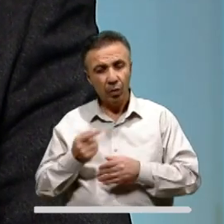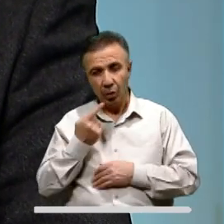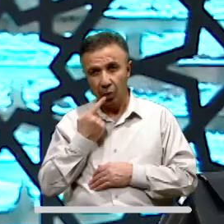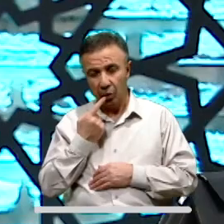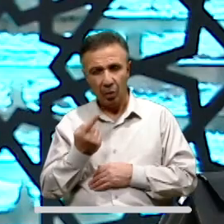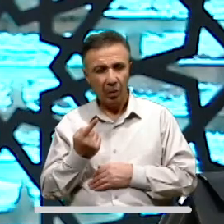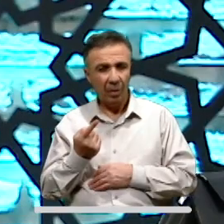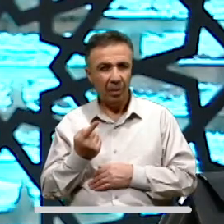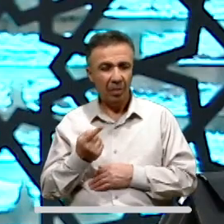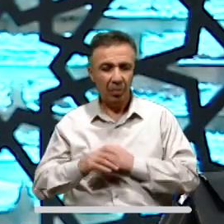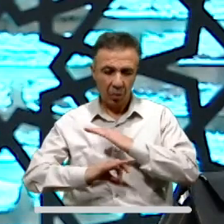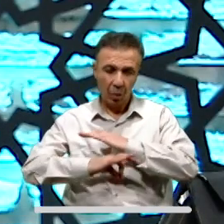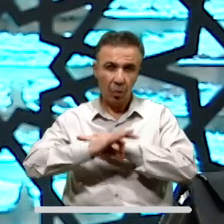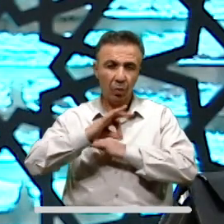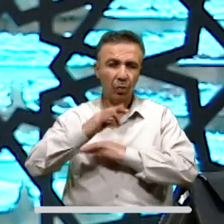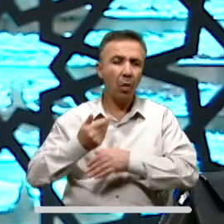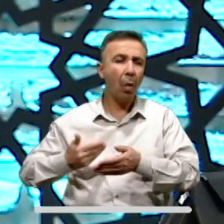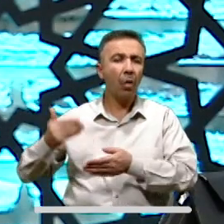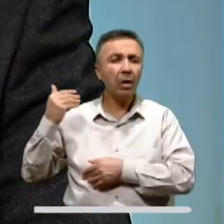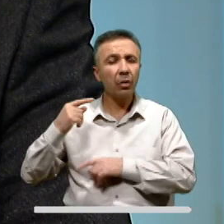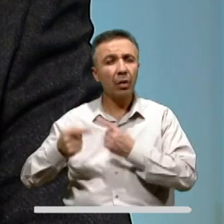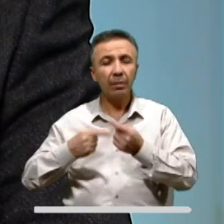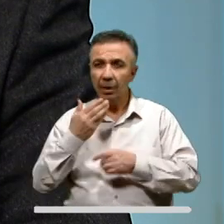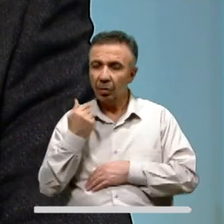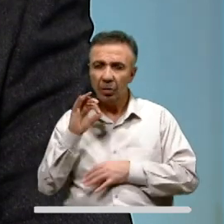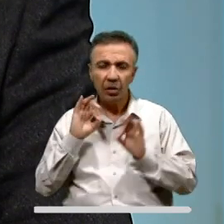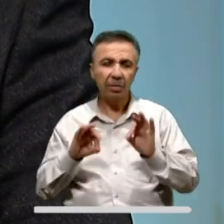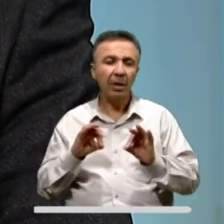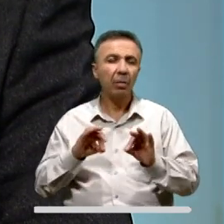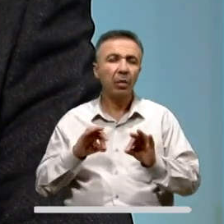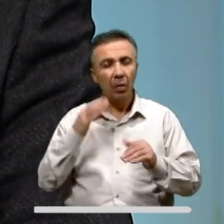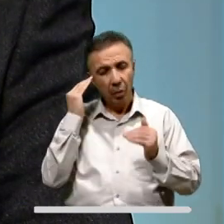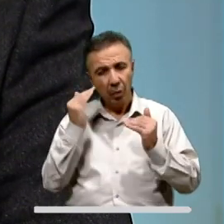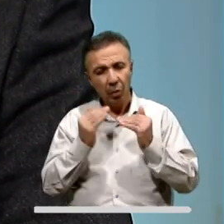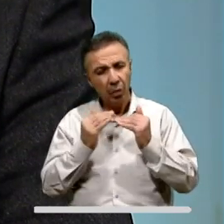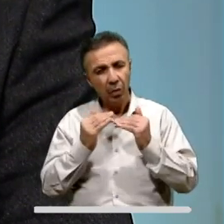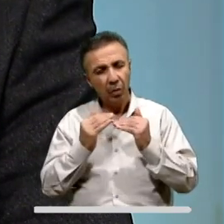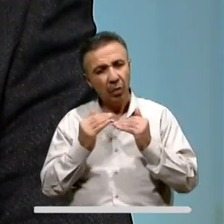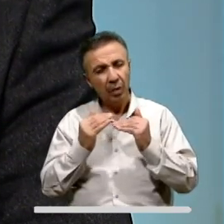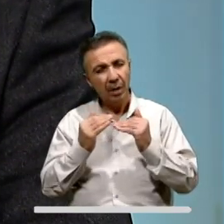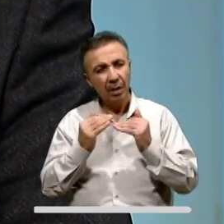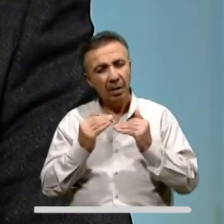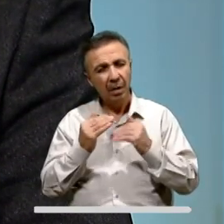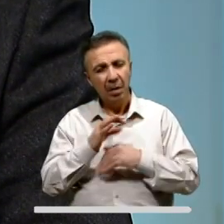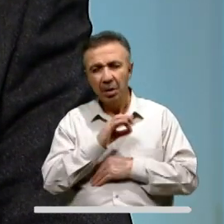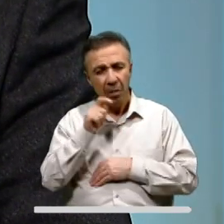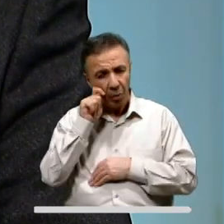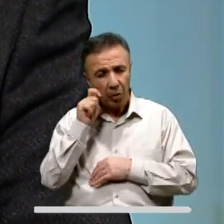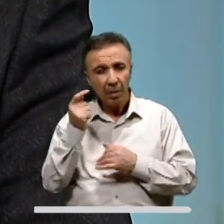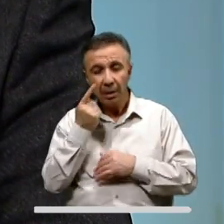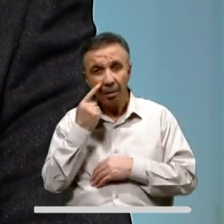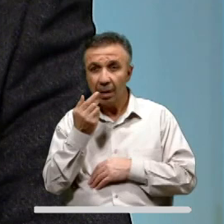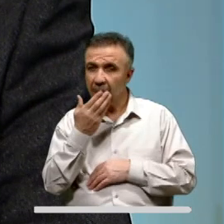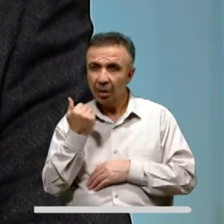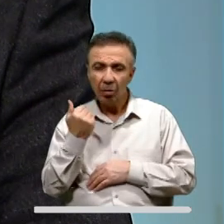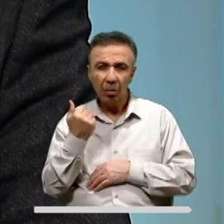geçmiş dönemde hiç kimse yoktur. Geçmiş dönemde de hiç kimse yoktur. Şu anda da bunu uygulayan hiçbir ne Müslüman devlet vardır,